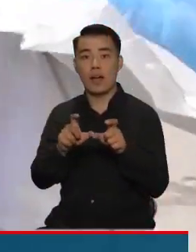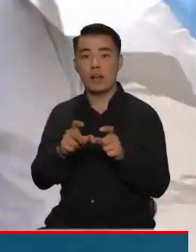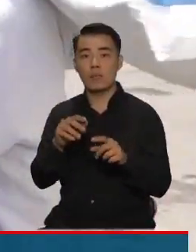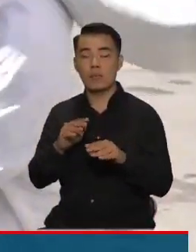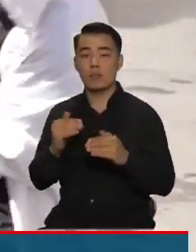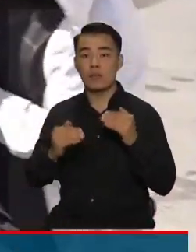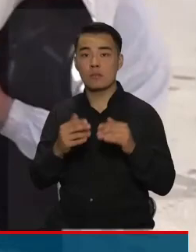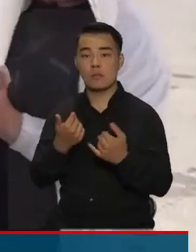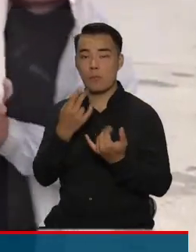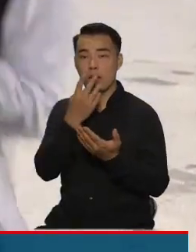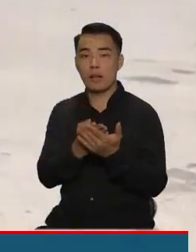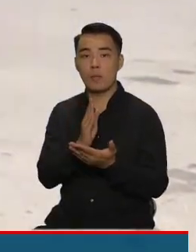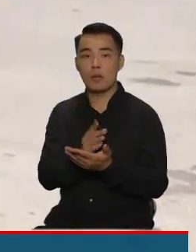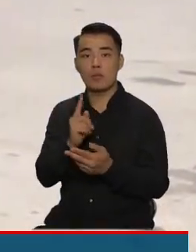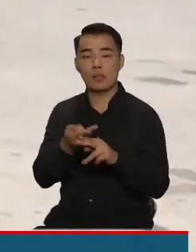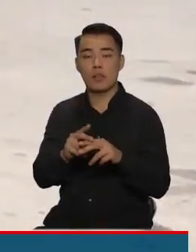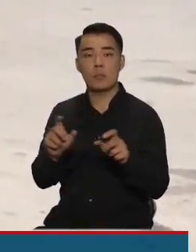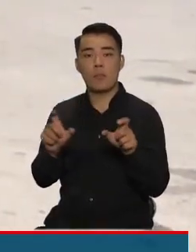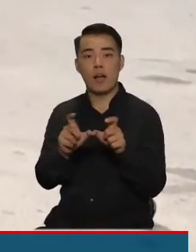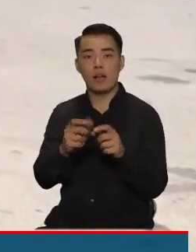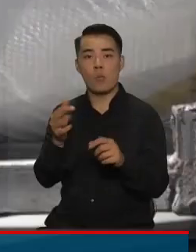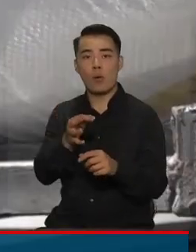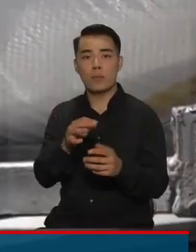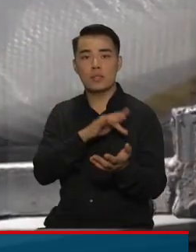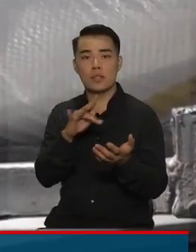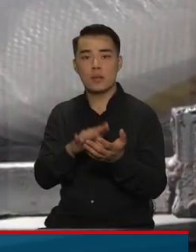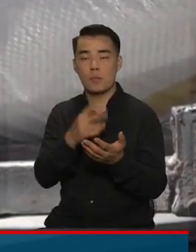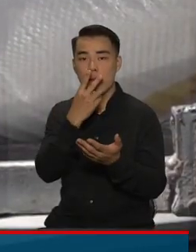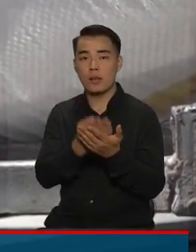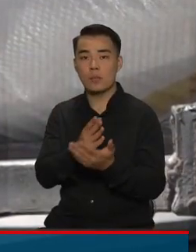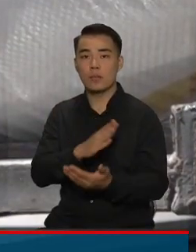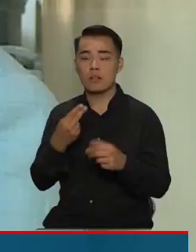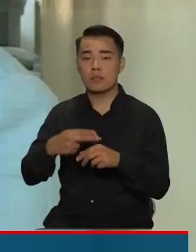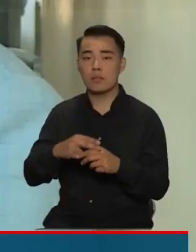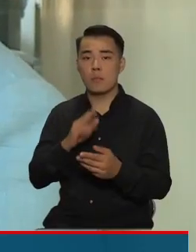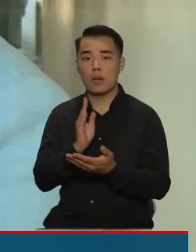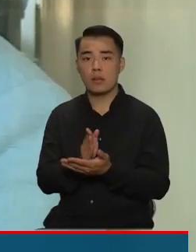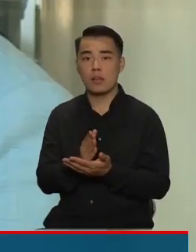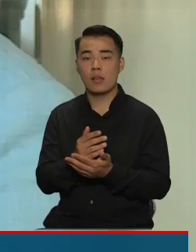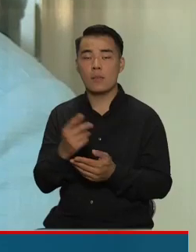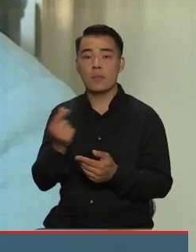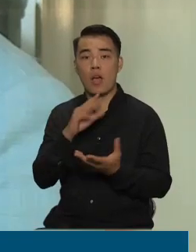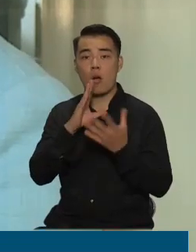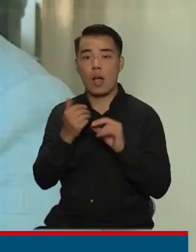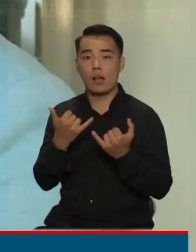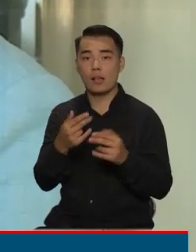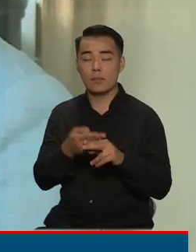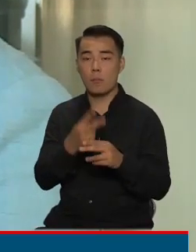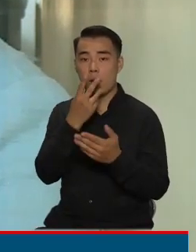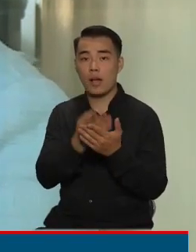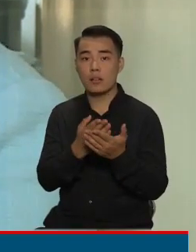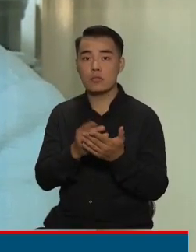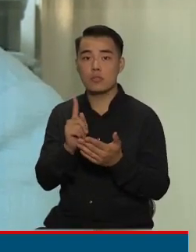бағамен жеткізілуде. Десе де бұл дүкендер облыс орталығында орналасқан. Бидай солтүстік өңірлерде көбірек